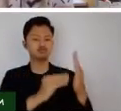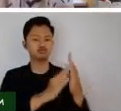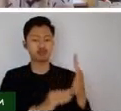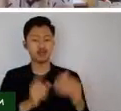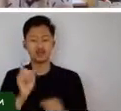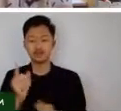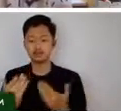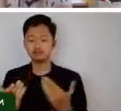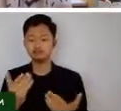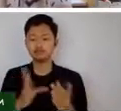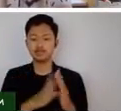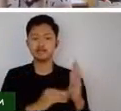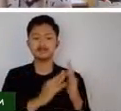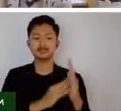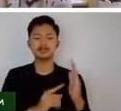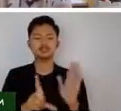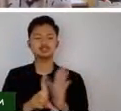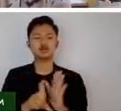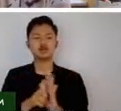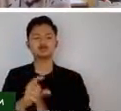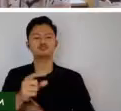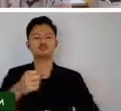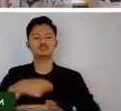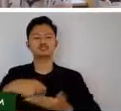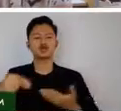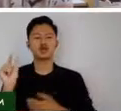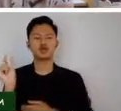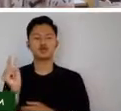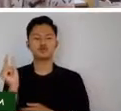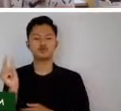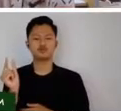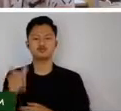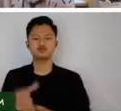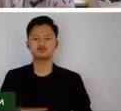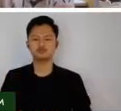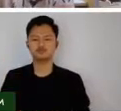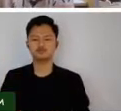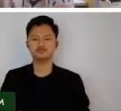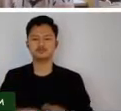nggak referensinya kalau misalkan sekolah umum ingin menerima ABK?